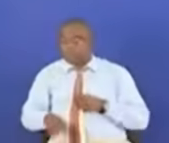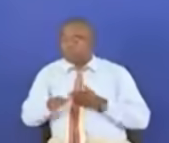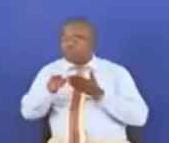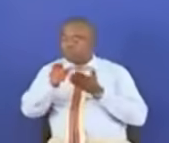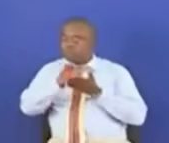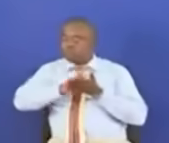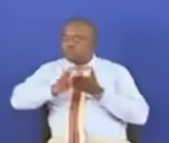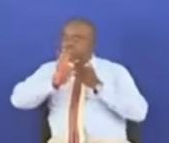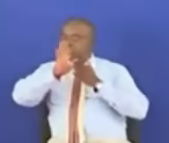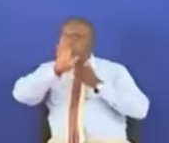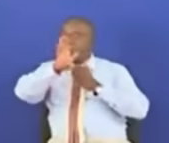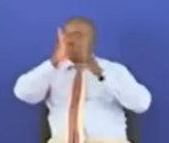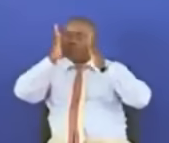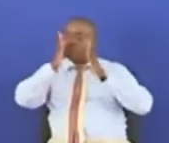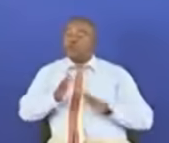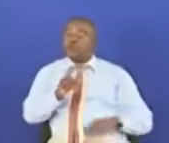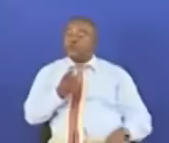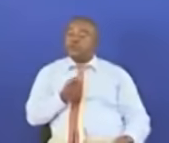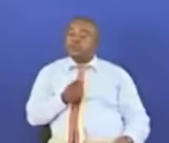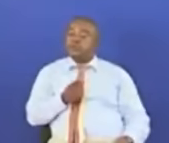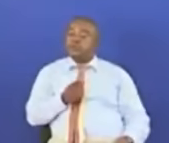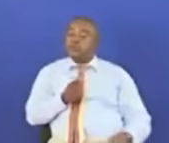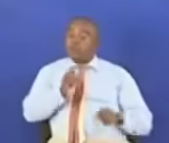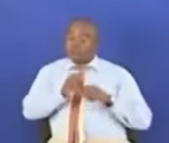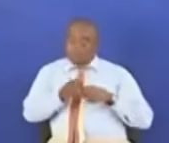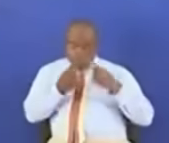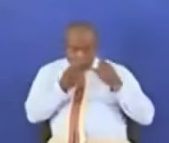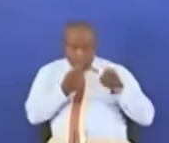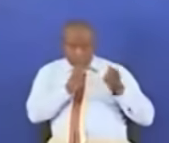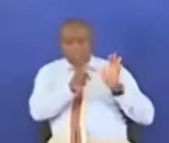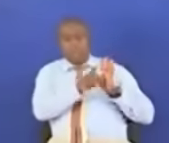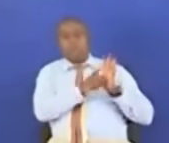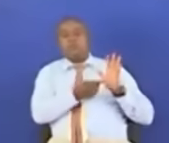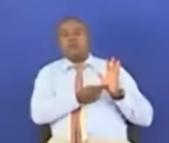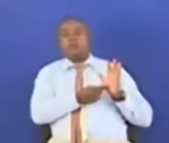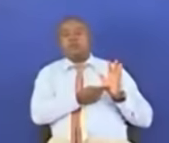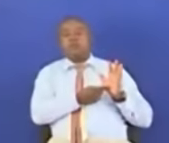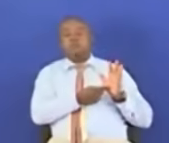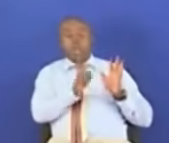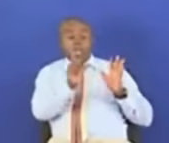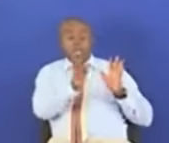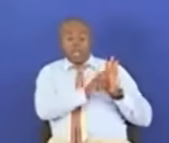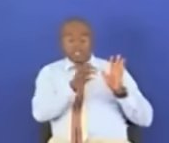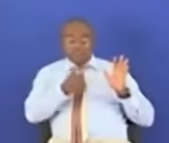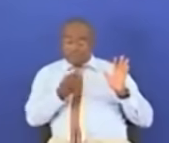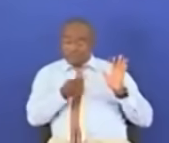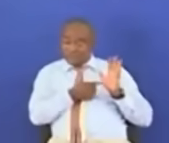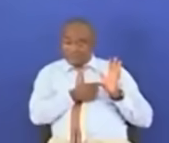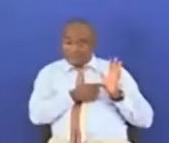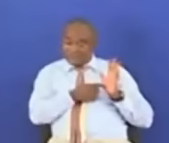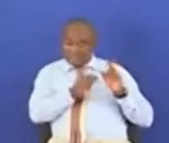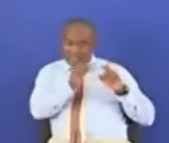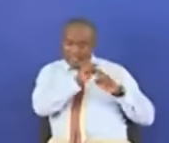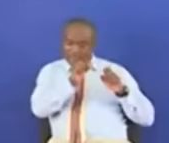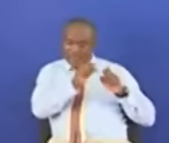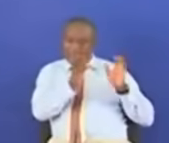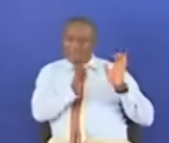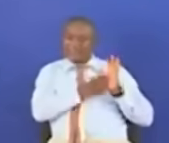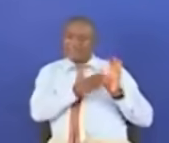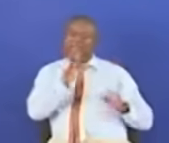nini? Lazima turudi kwenye katiba. Katiba yetu ya Jamhuri ya Muungano wa Tanzania ibara ya